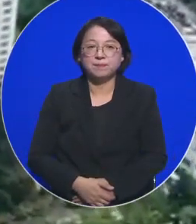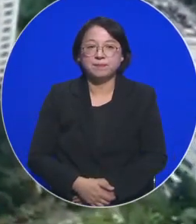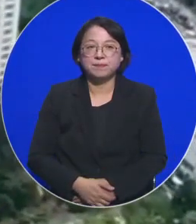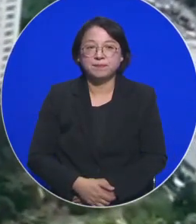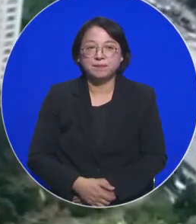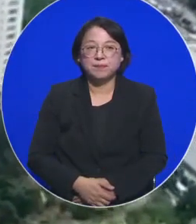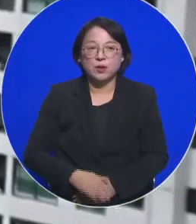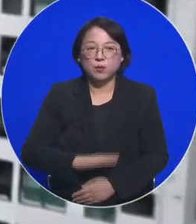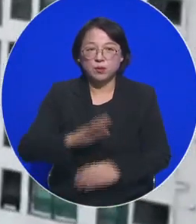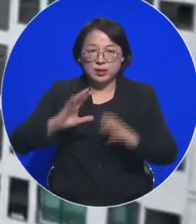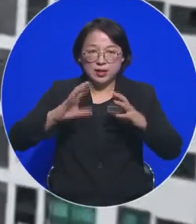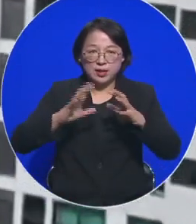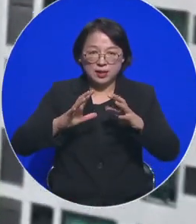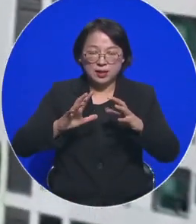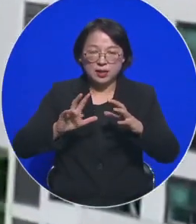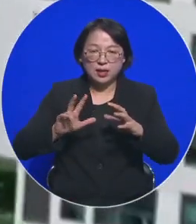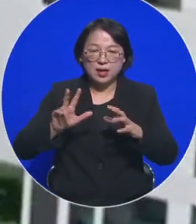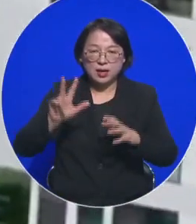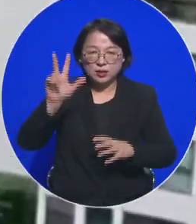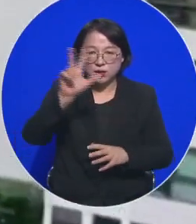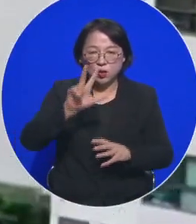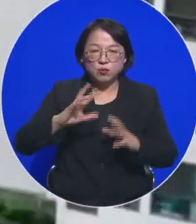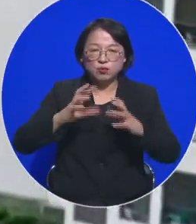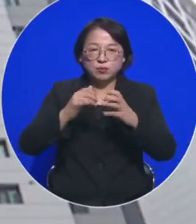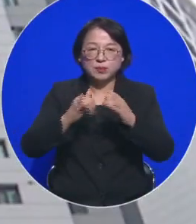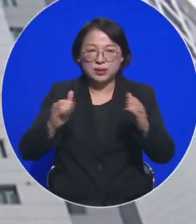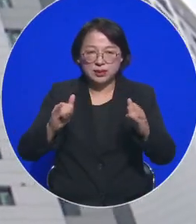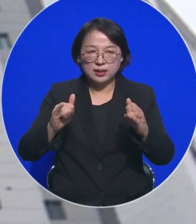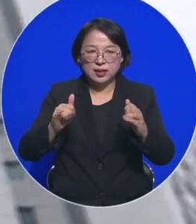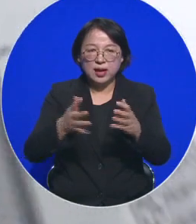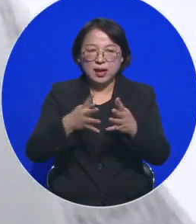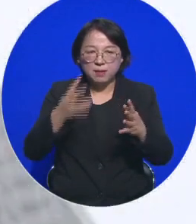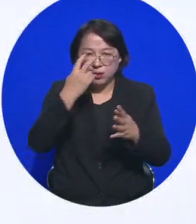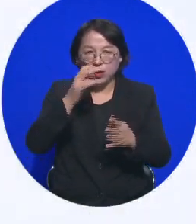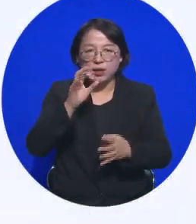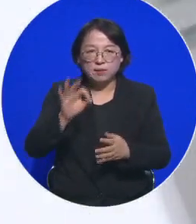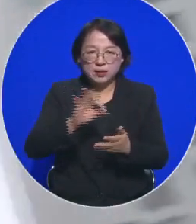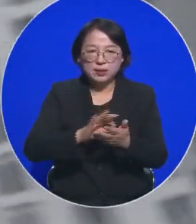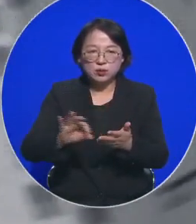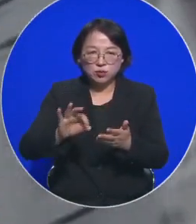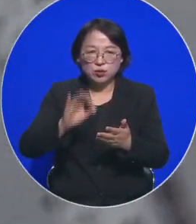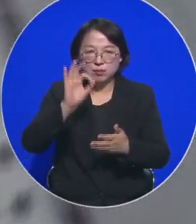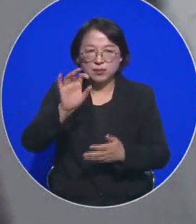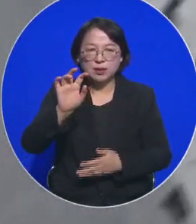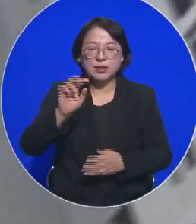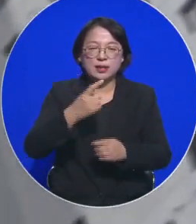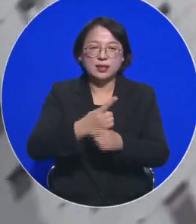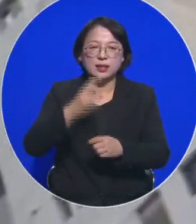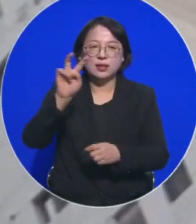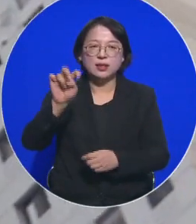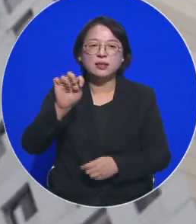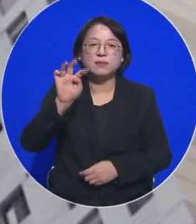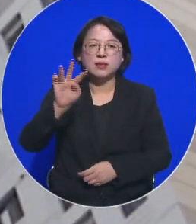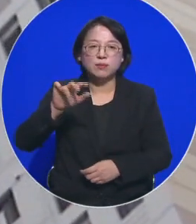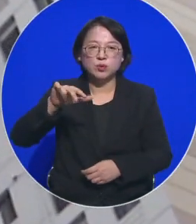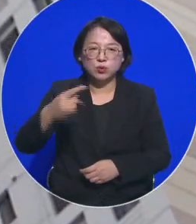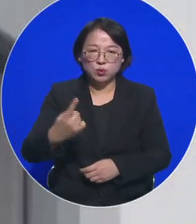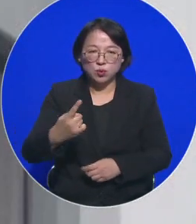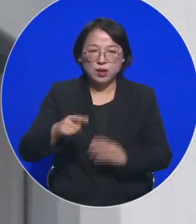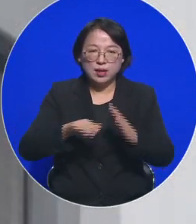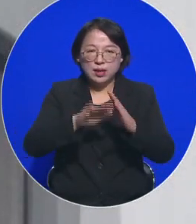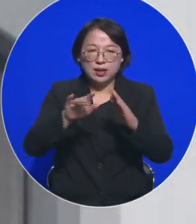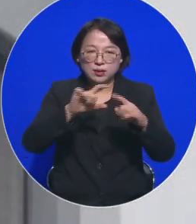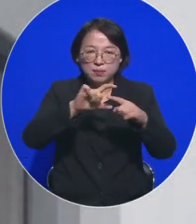우리나라 전 국민이 아파트 관리비로 지출한 비용은 지난해에만 23조원 가구당 월평균으로